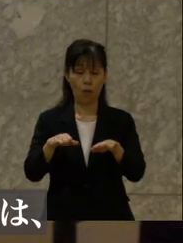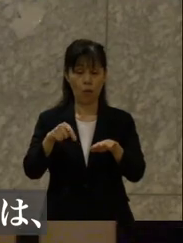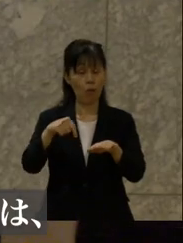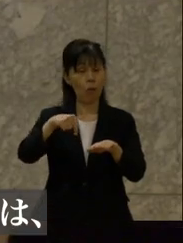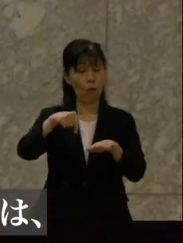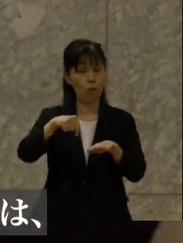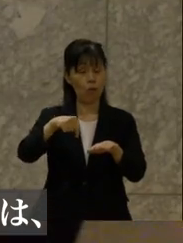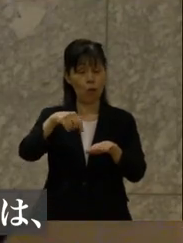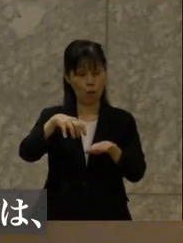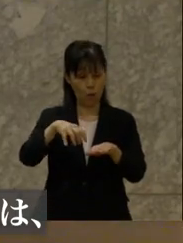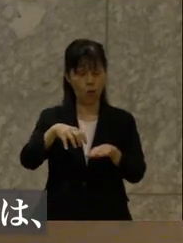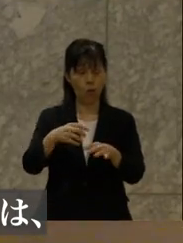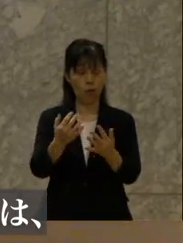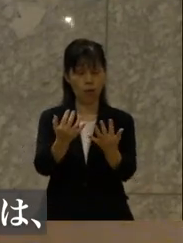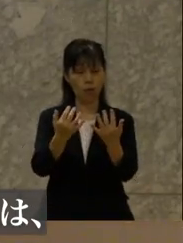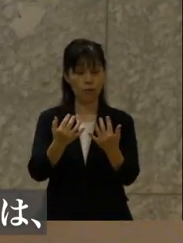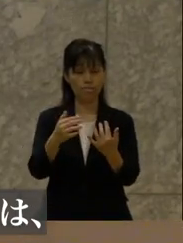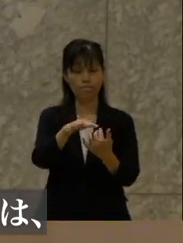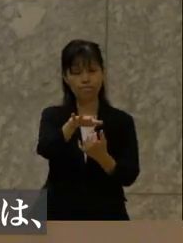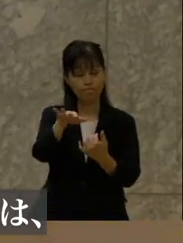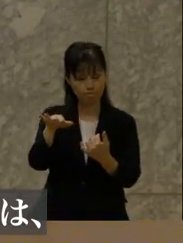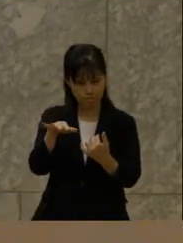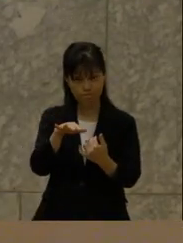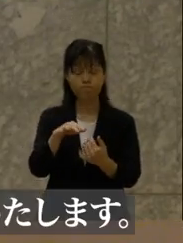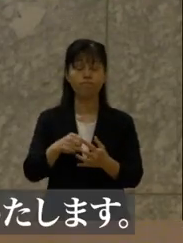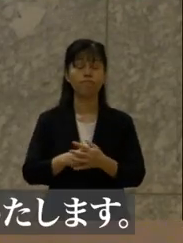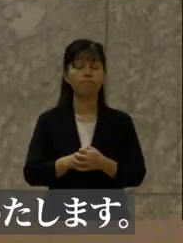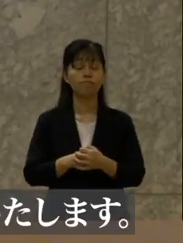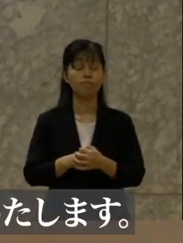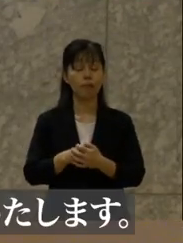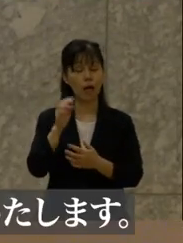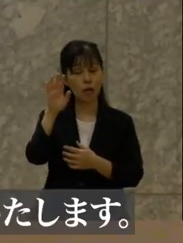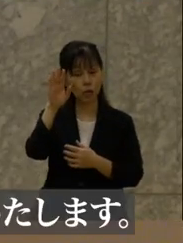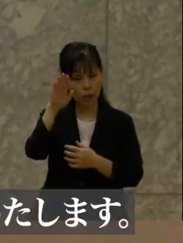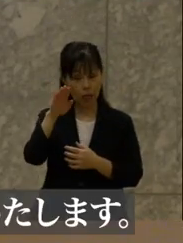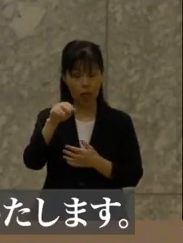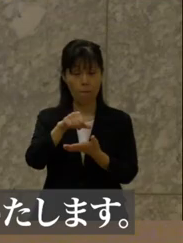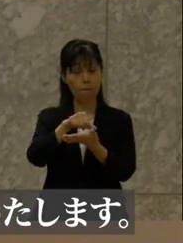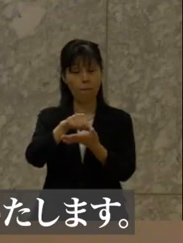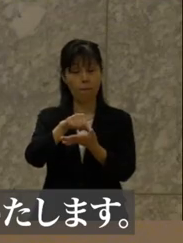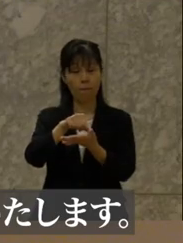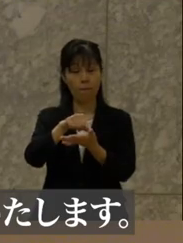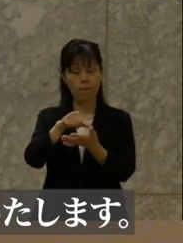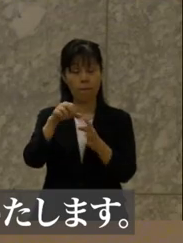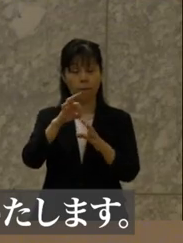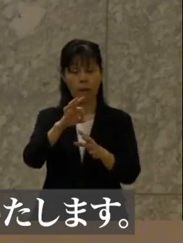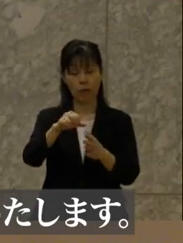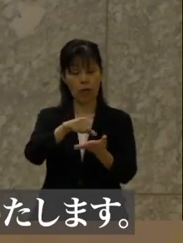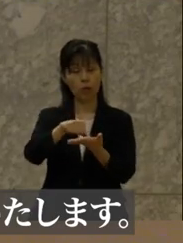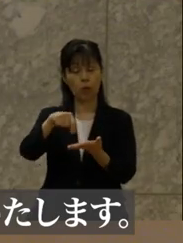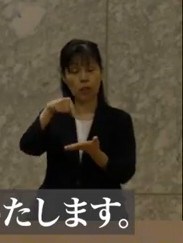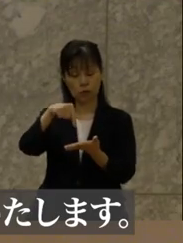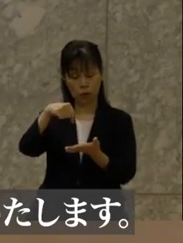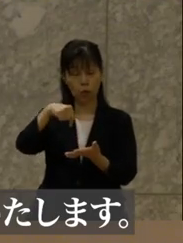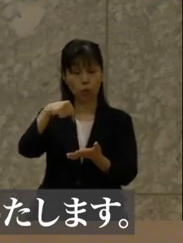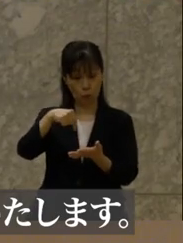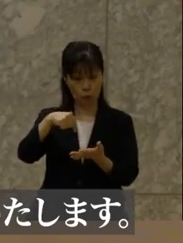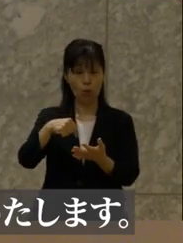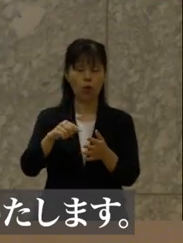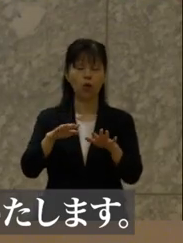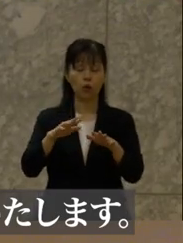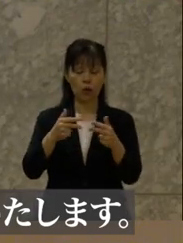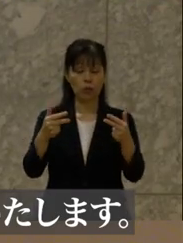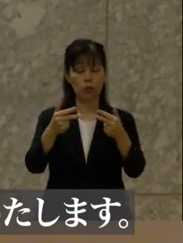会場にご観覧いただいているます皆様方には後ほどメールアドレス宛に本シンポジウムに関する